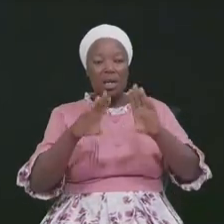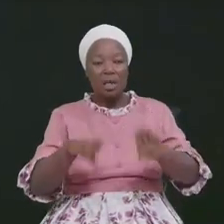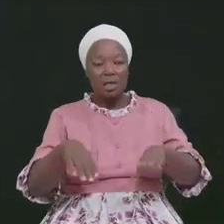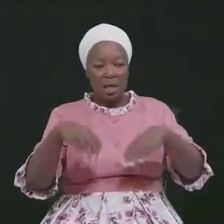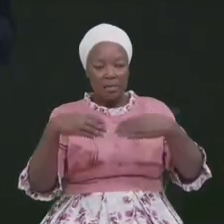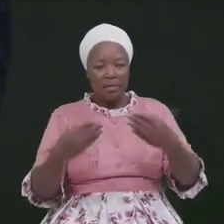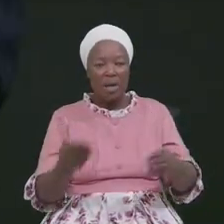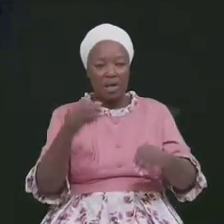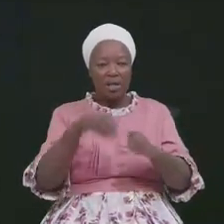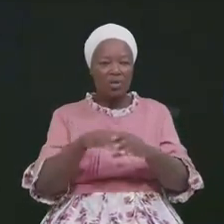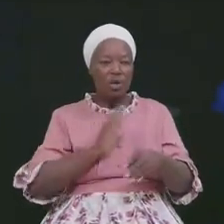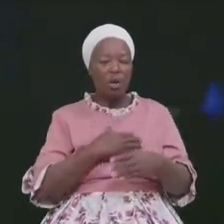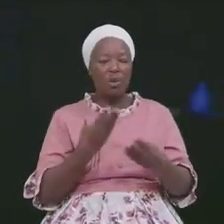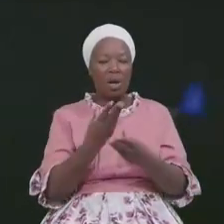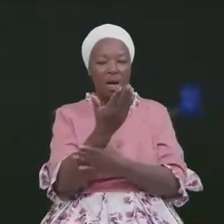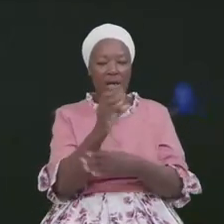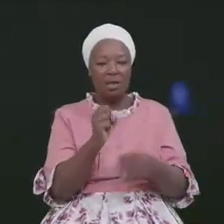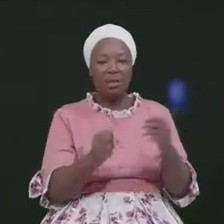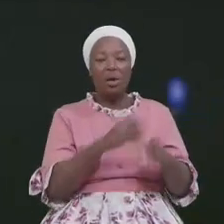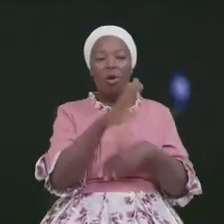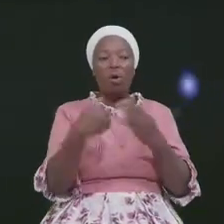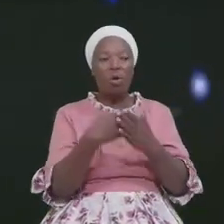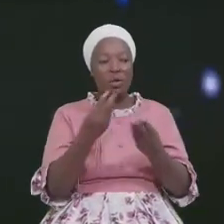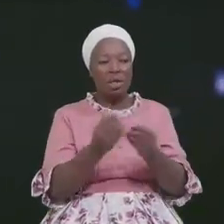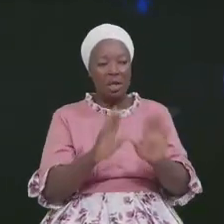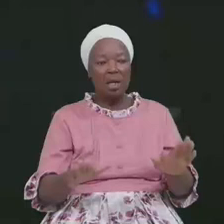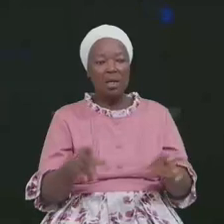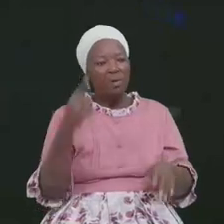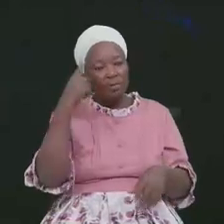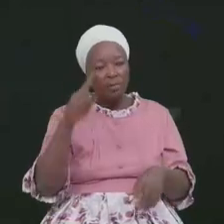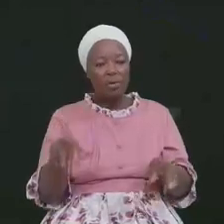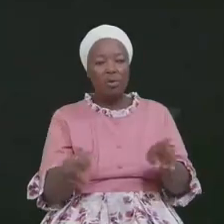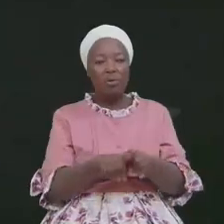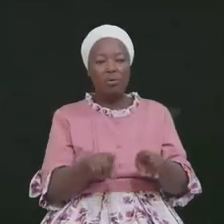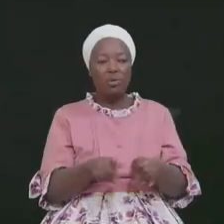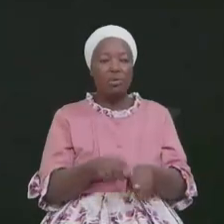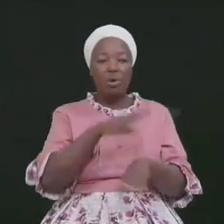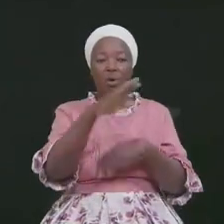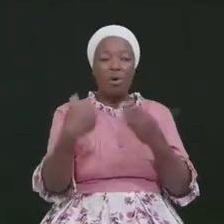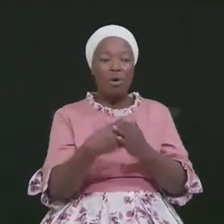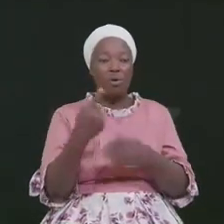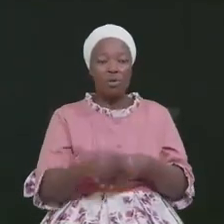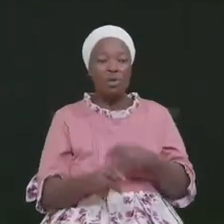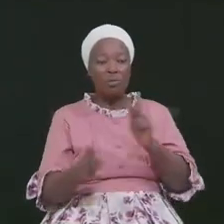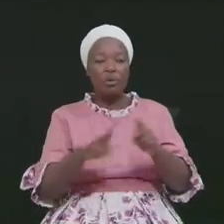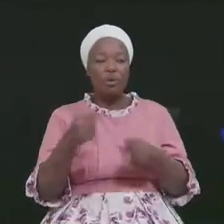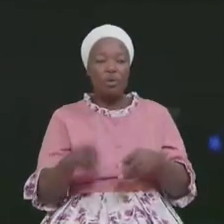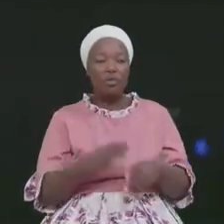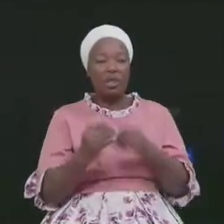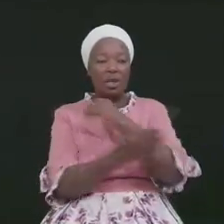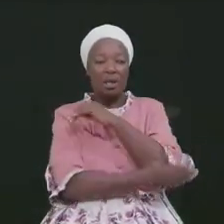mains, et même tous les habitants du pays tremblent devant